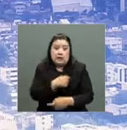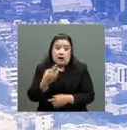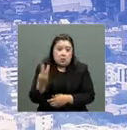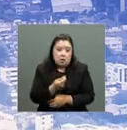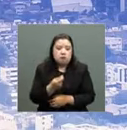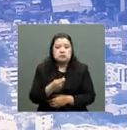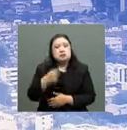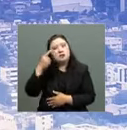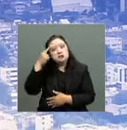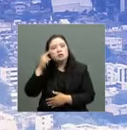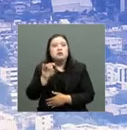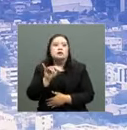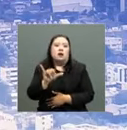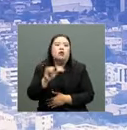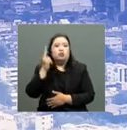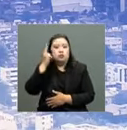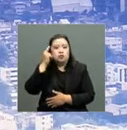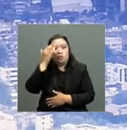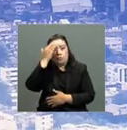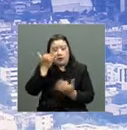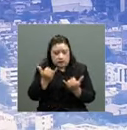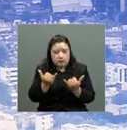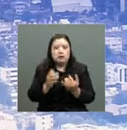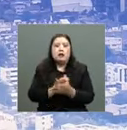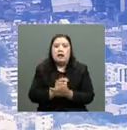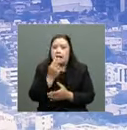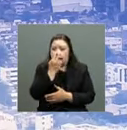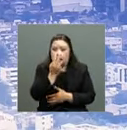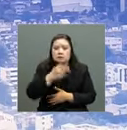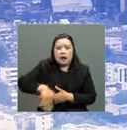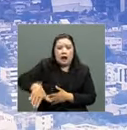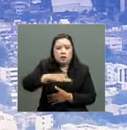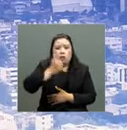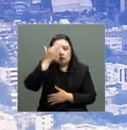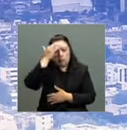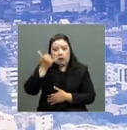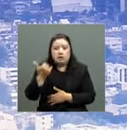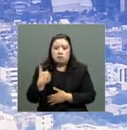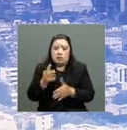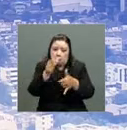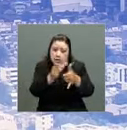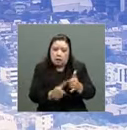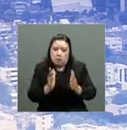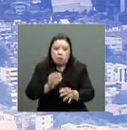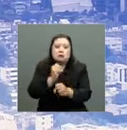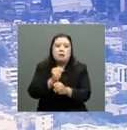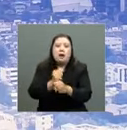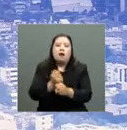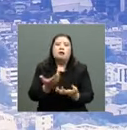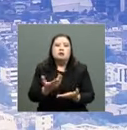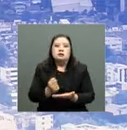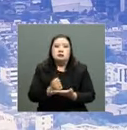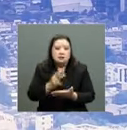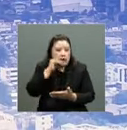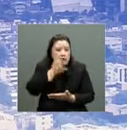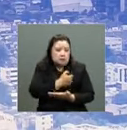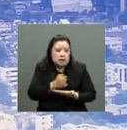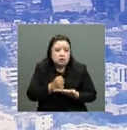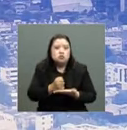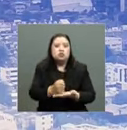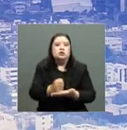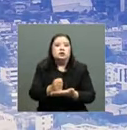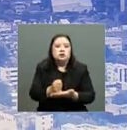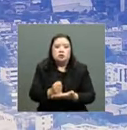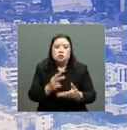างนั้นแต่อย่างไรก็ตามแต่ผมก็เห็นภาพของหลายคนนะครับเป็นภาพของจิตอาสาเป็นภาพของผู้ที่มีจิตเป็นกุศล